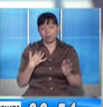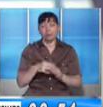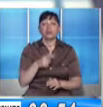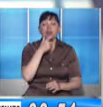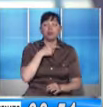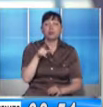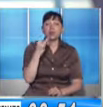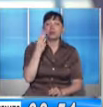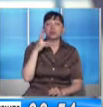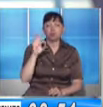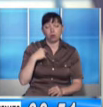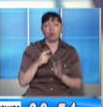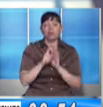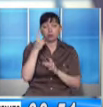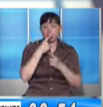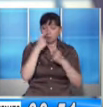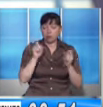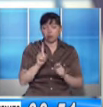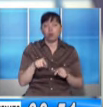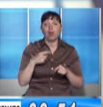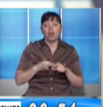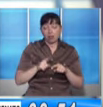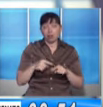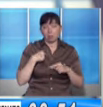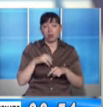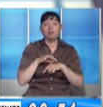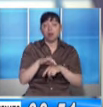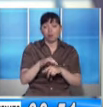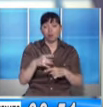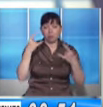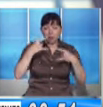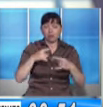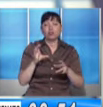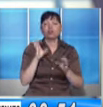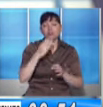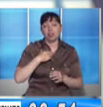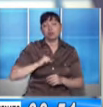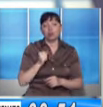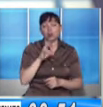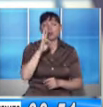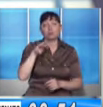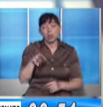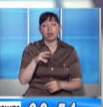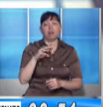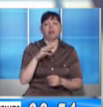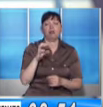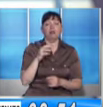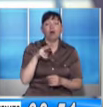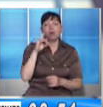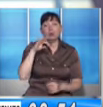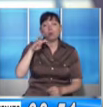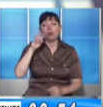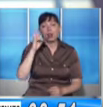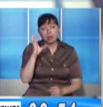Grițcu, am anunțat la început că realizăm această emisiune împreună cu colegii de la Newsmaker, Anticorupție, Europa Liberă